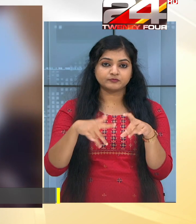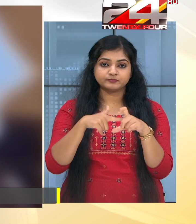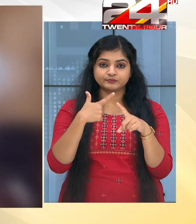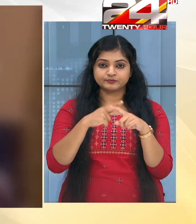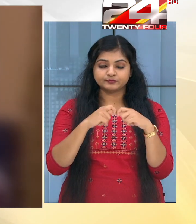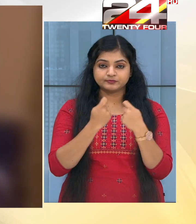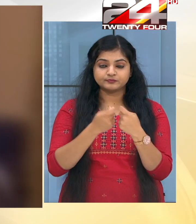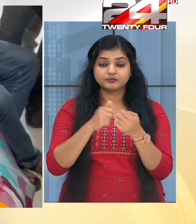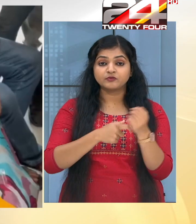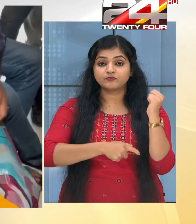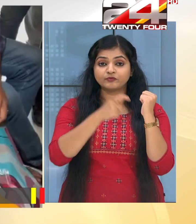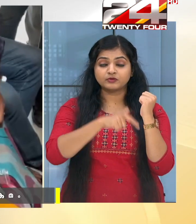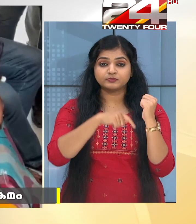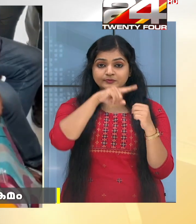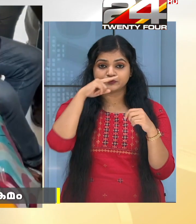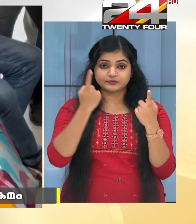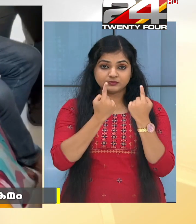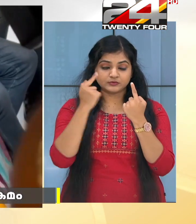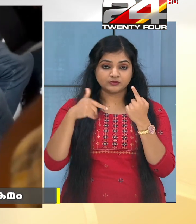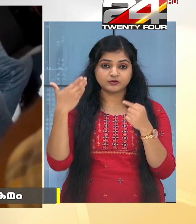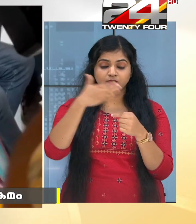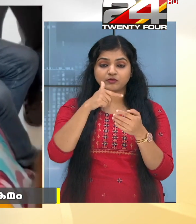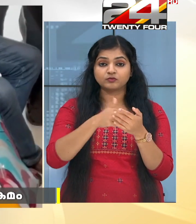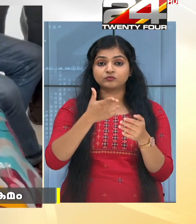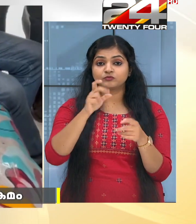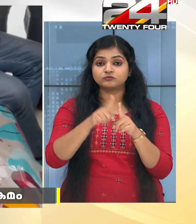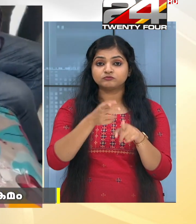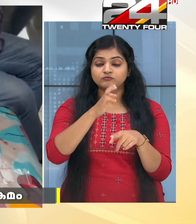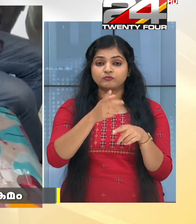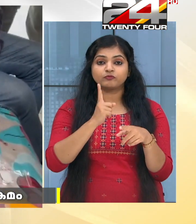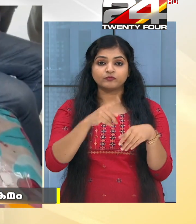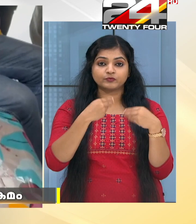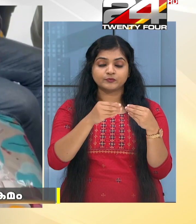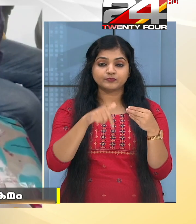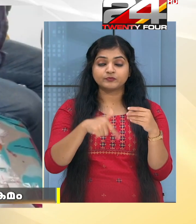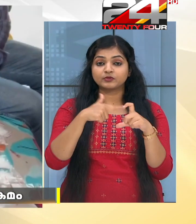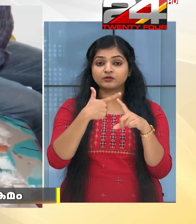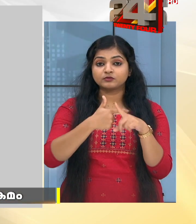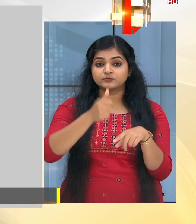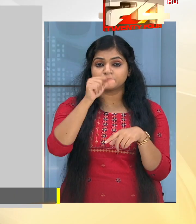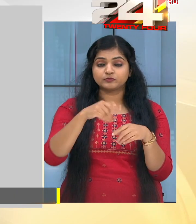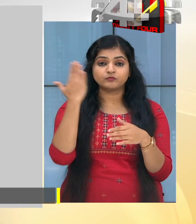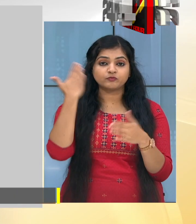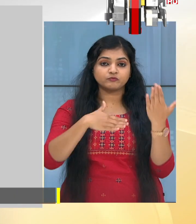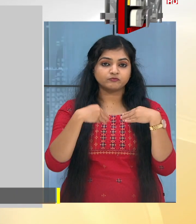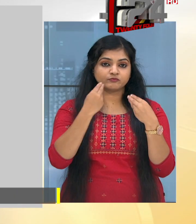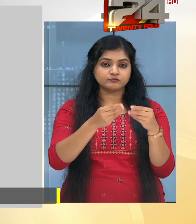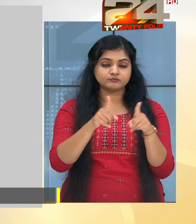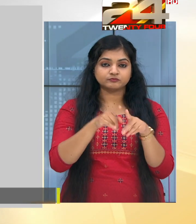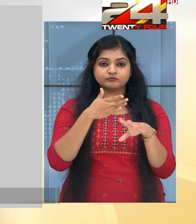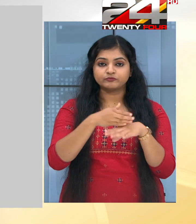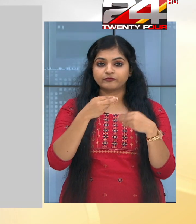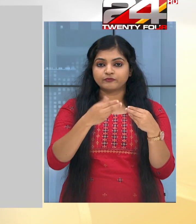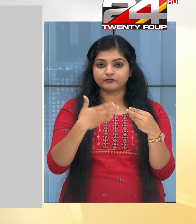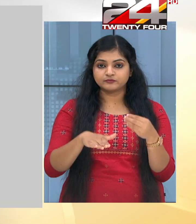ഫ്ളാറ്റിൽ ലഹരി പരിശോധനയ്ക്കെത്തിയ എക്സൈസ് സംഘത്തിന് നേരെ ഇയാൾ തോക്കുചൂണ്ടി ഭീഷണിപ്പെടുത്തുകയും എക്സൈസ് ഉദ്യോഗസ്ഥനെ വെട്ടിപ്പരിക്കേൽപ്പിക്കുകയും ചെയ്തിരുന്നു.